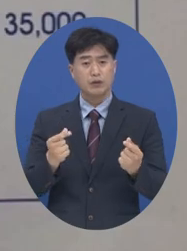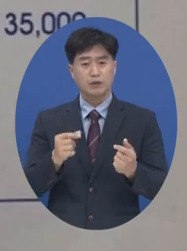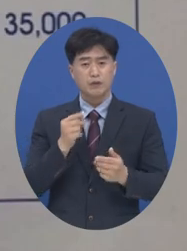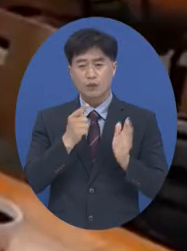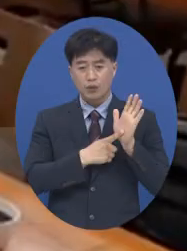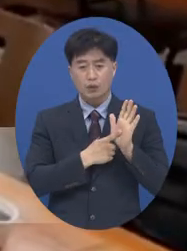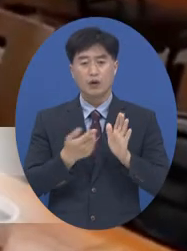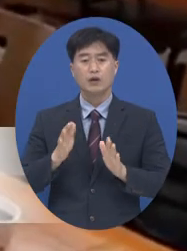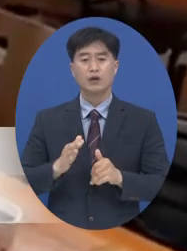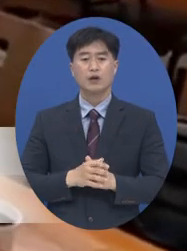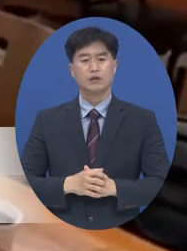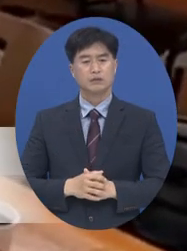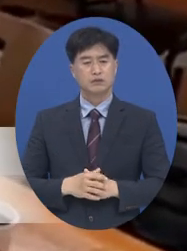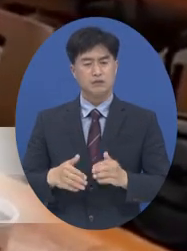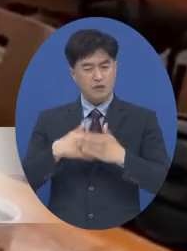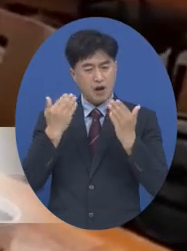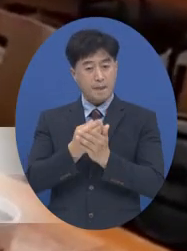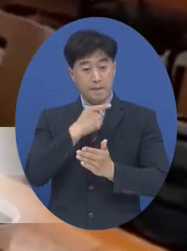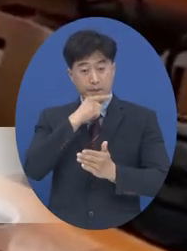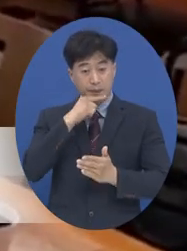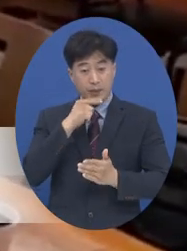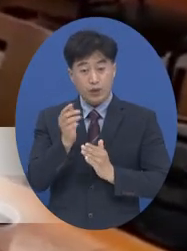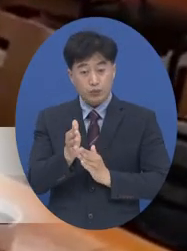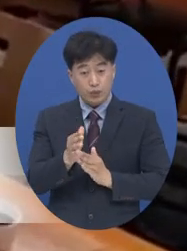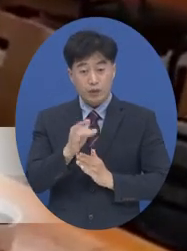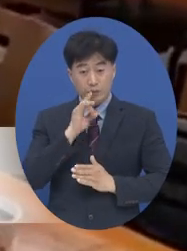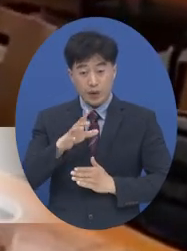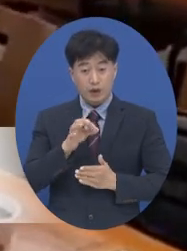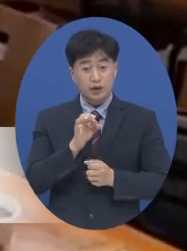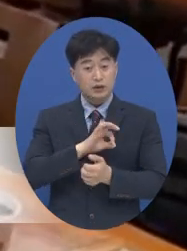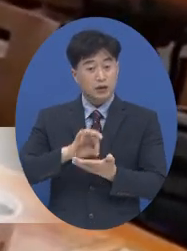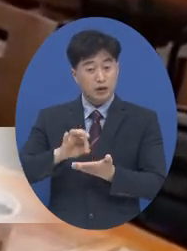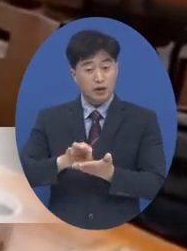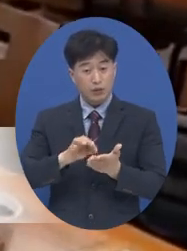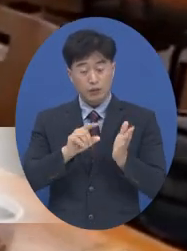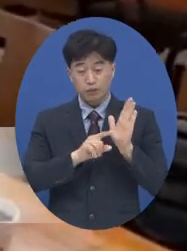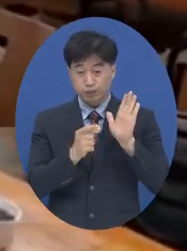있습니다. 다 홍어를 국산만 쓰신다고 지금 표현이.